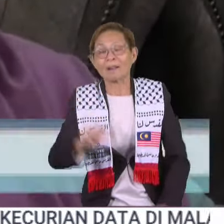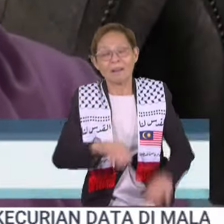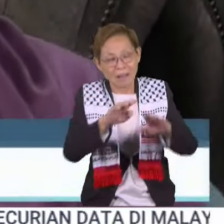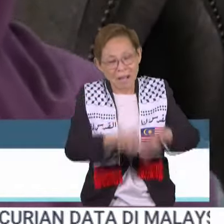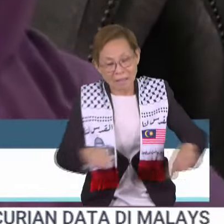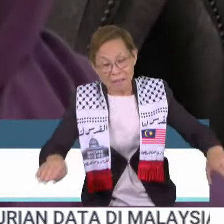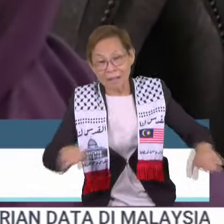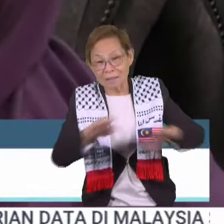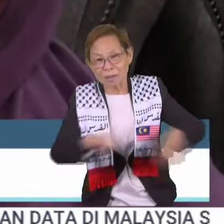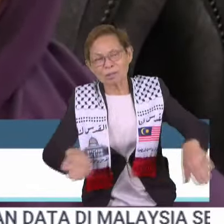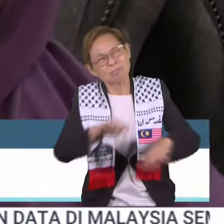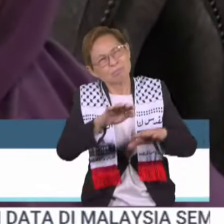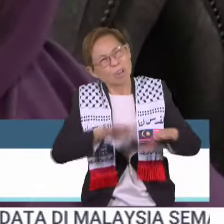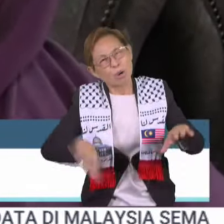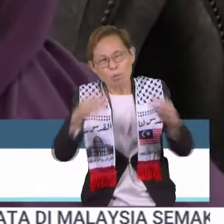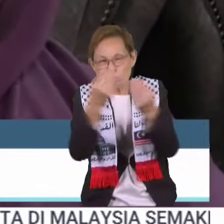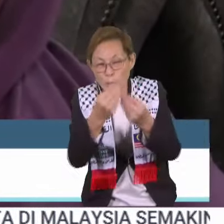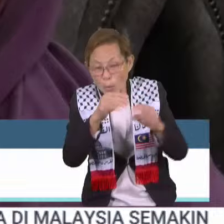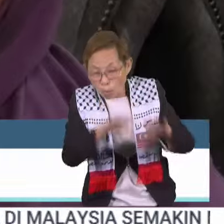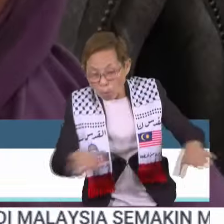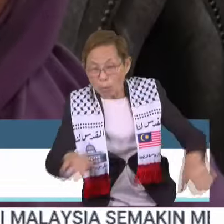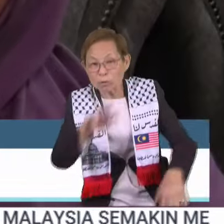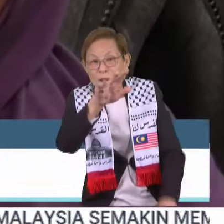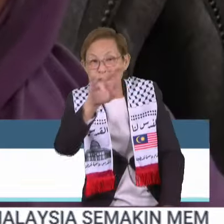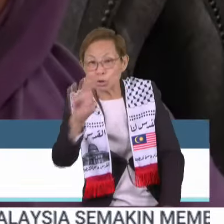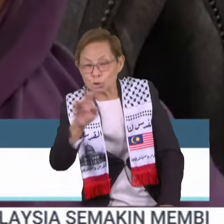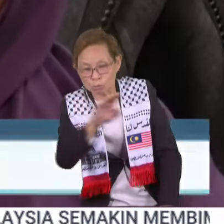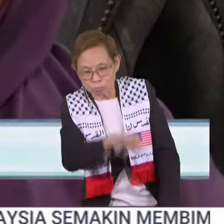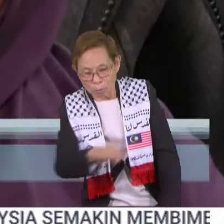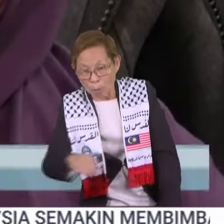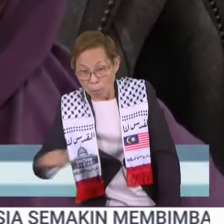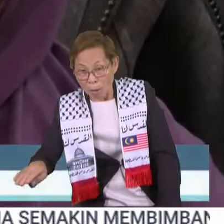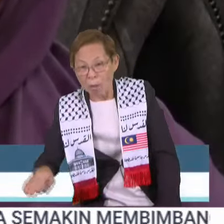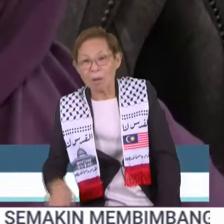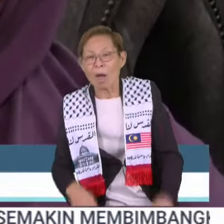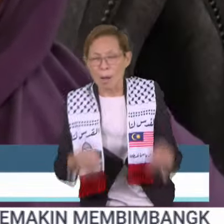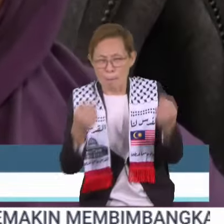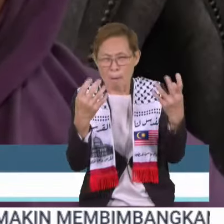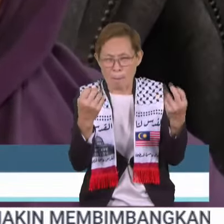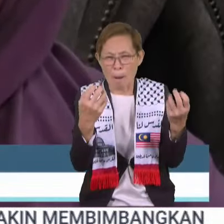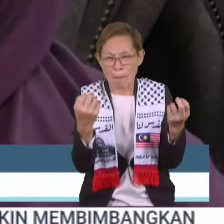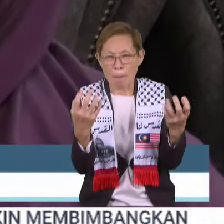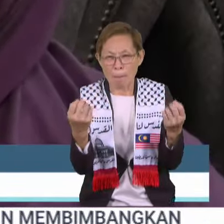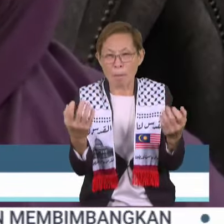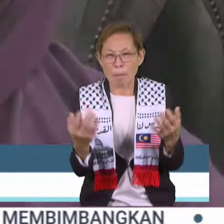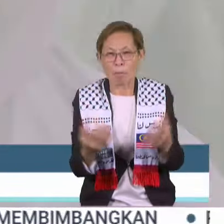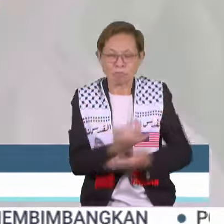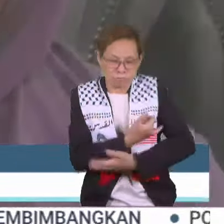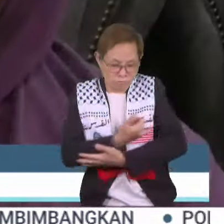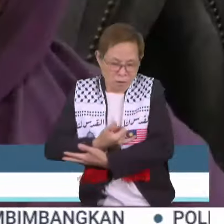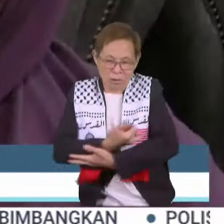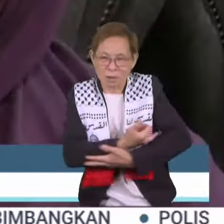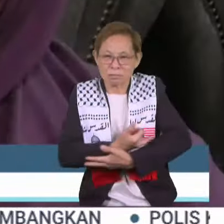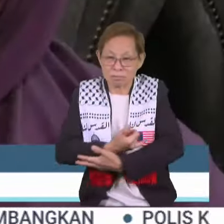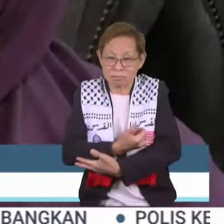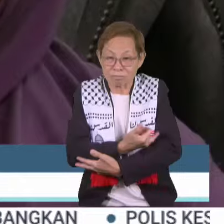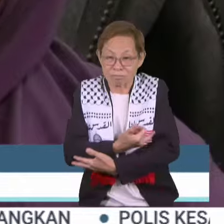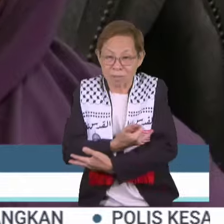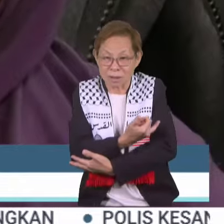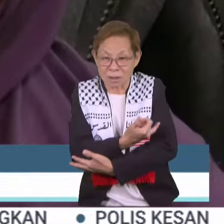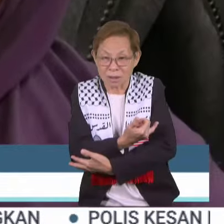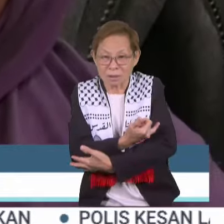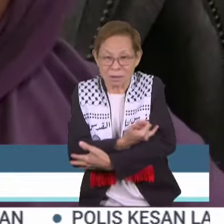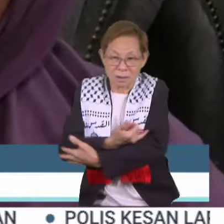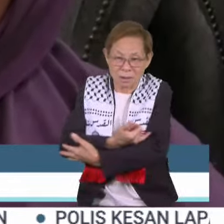dalam 37 orang dan majoritinya lah yatim piatu. Lingkungan